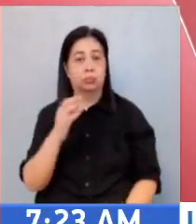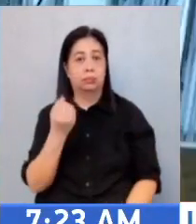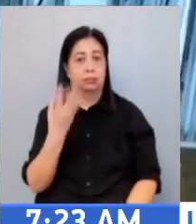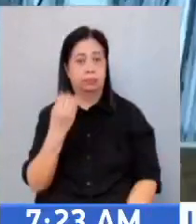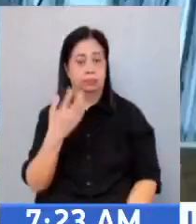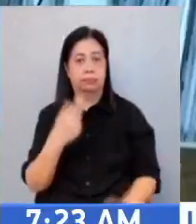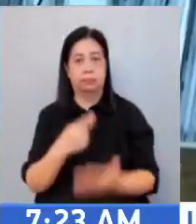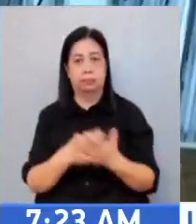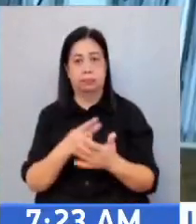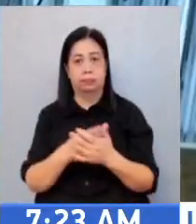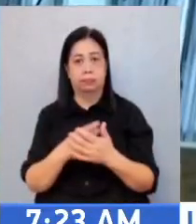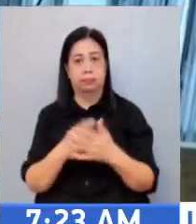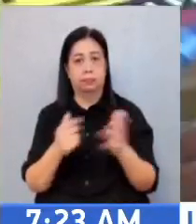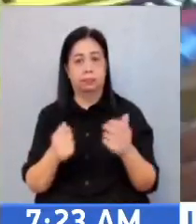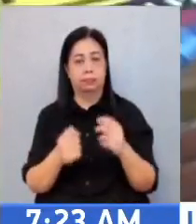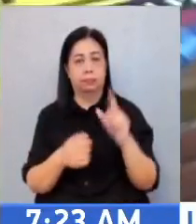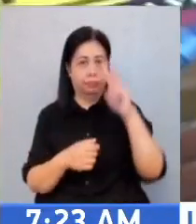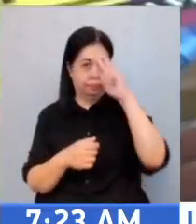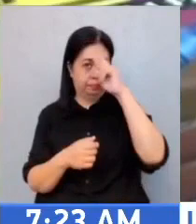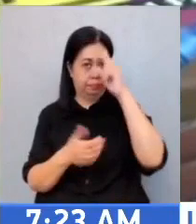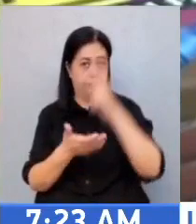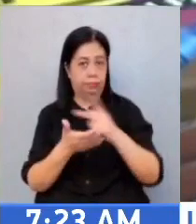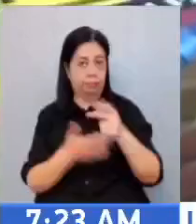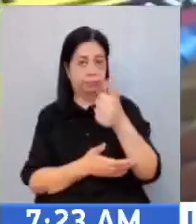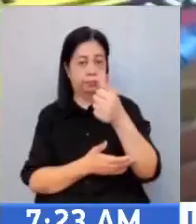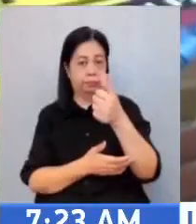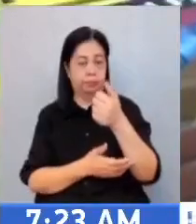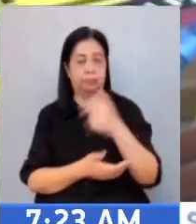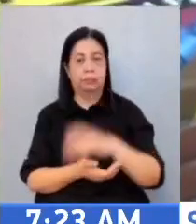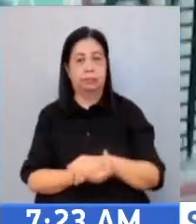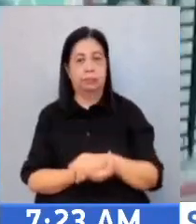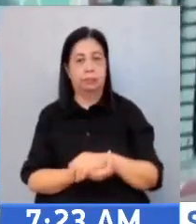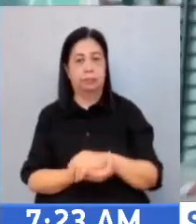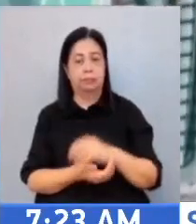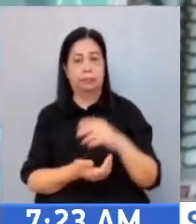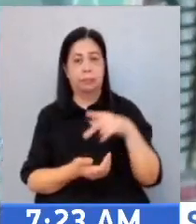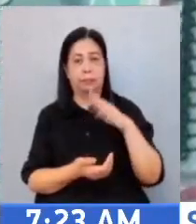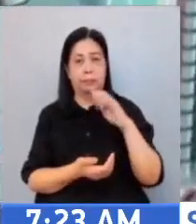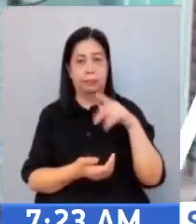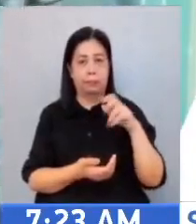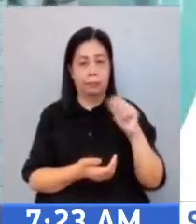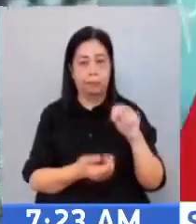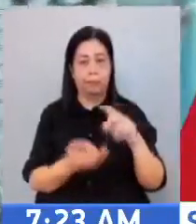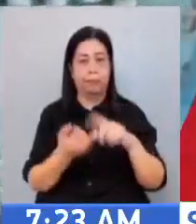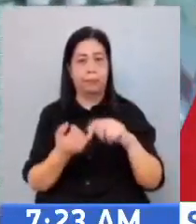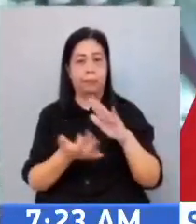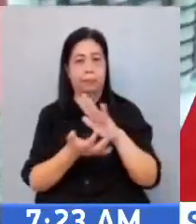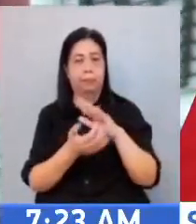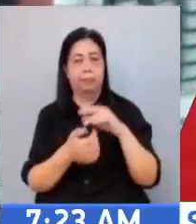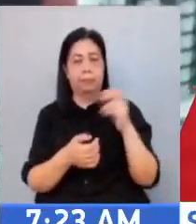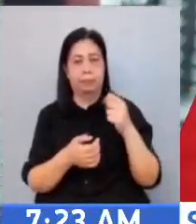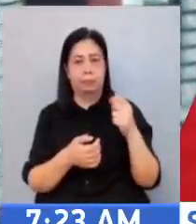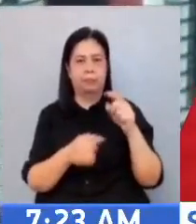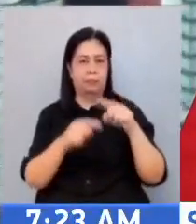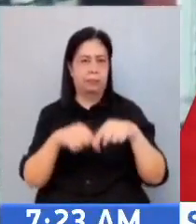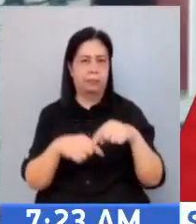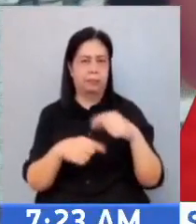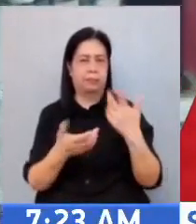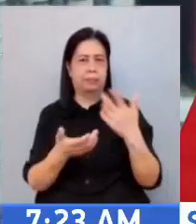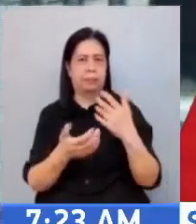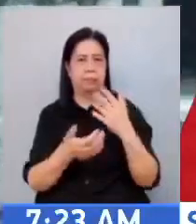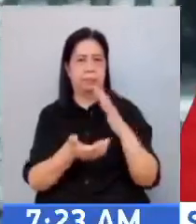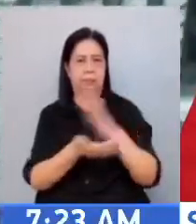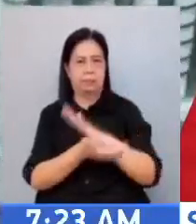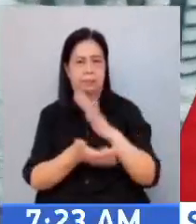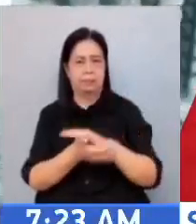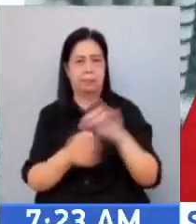yung kanilang mga lapis. 10 pesos yung mga ballpen, 10 piso po pad paper. Depende sa grade, mula po yan sa 15 pesos hanggang